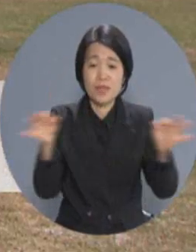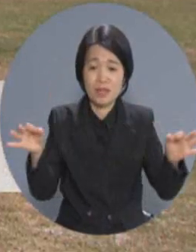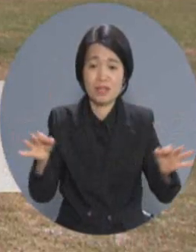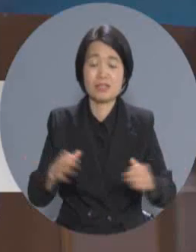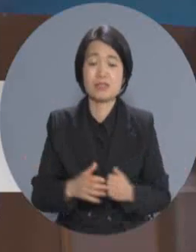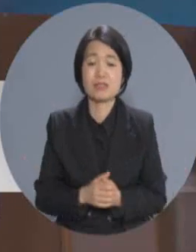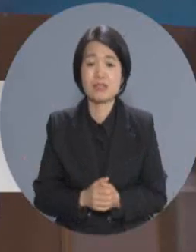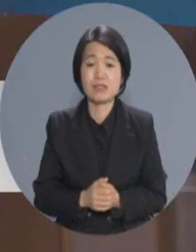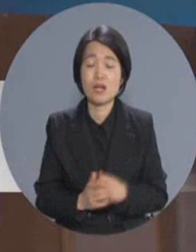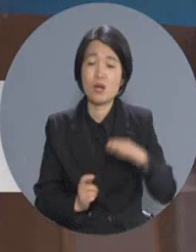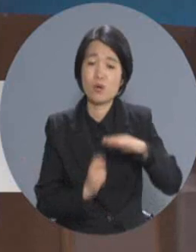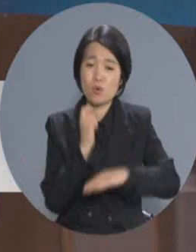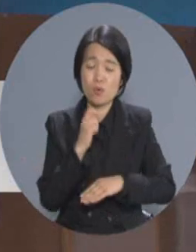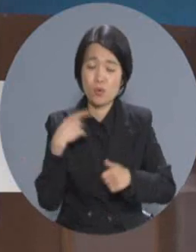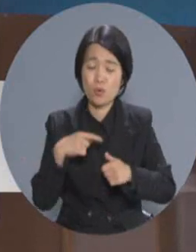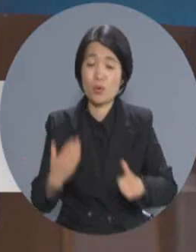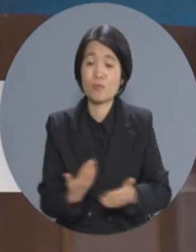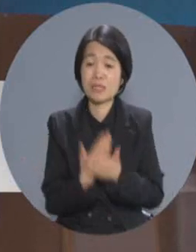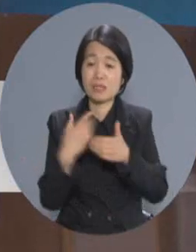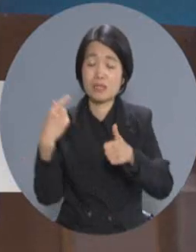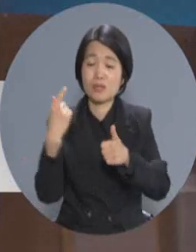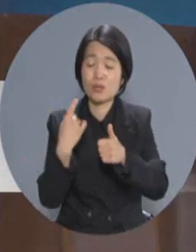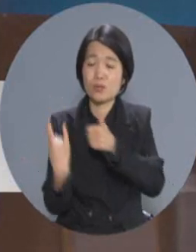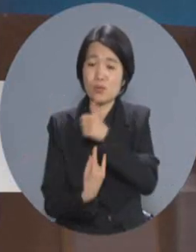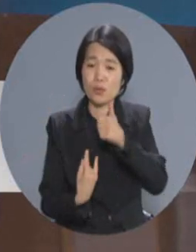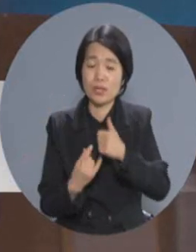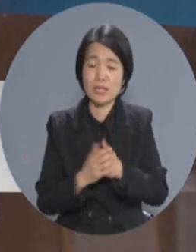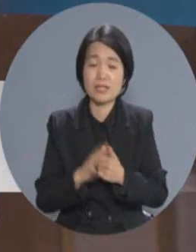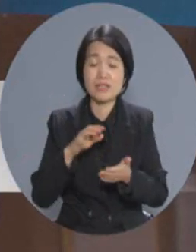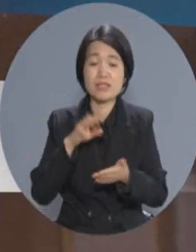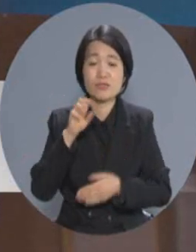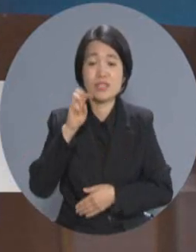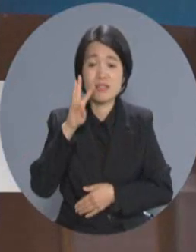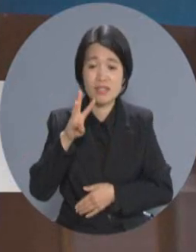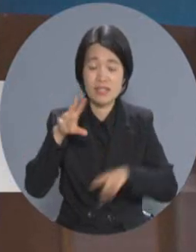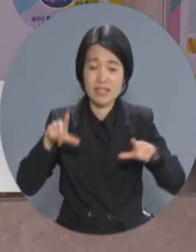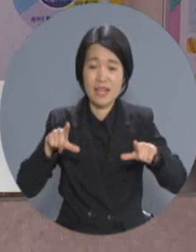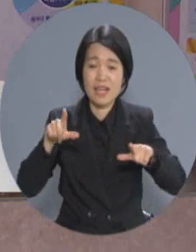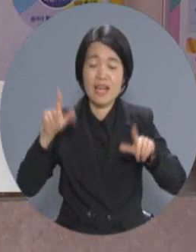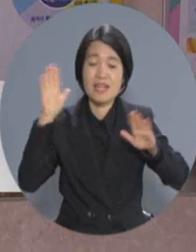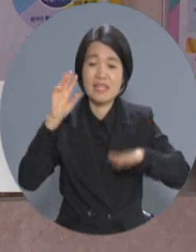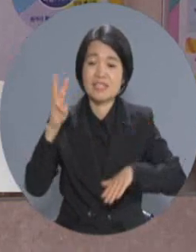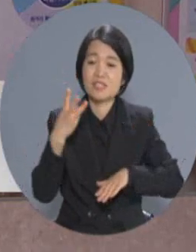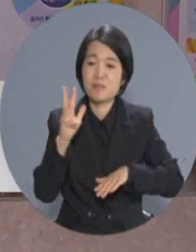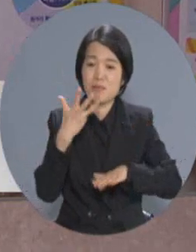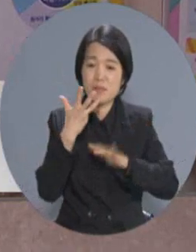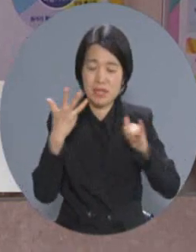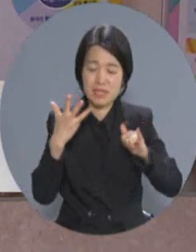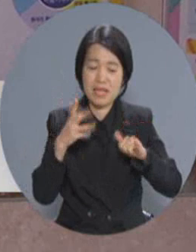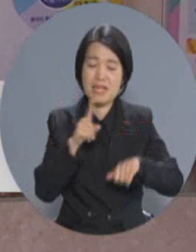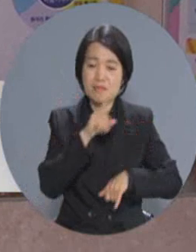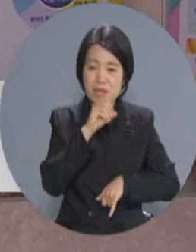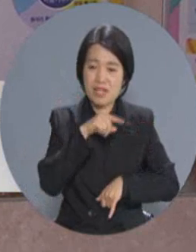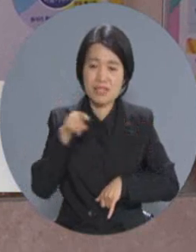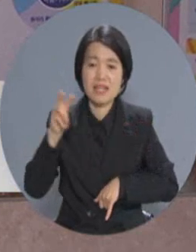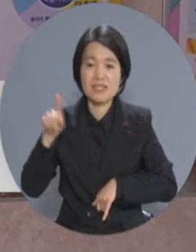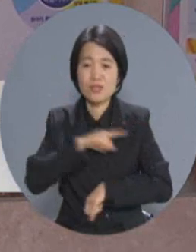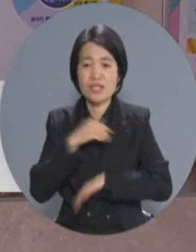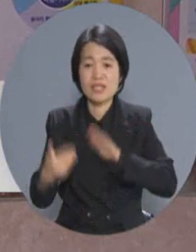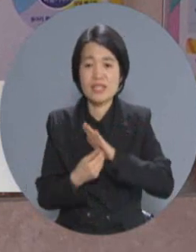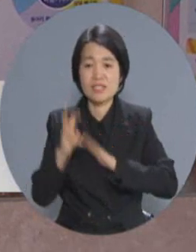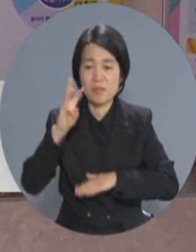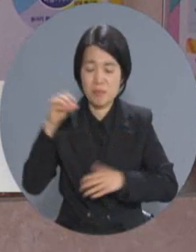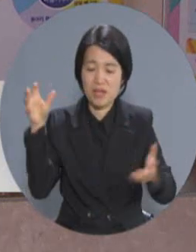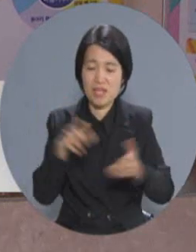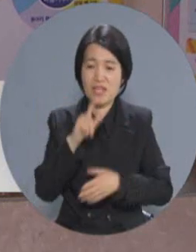지급됐습니다 고흥군 교육발전위원회는 관내 34개 학교 신입생 800여명에게 10만원부터 최대 30만원씩 모두